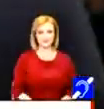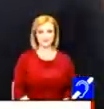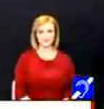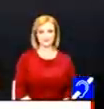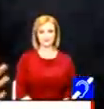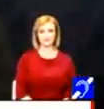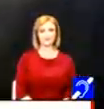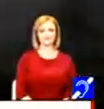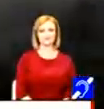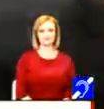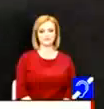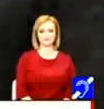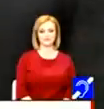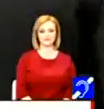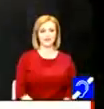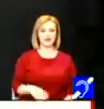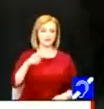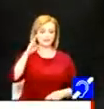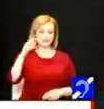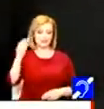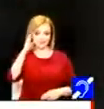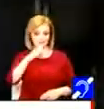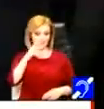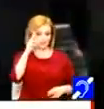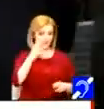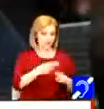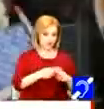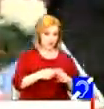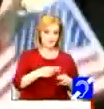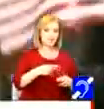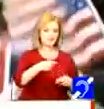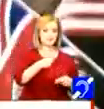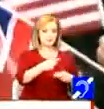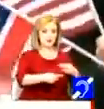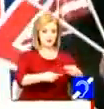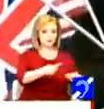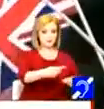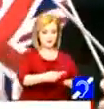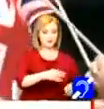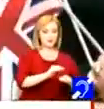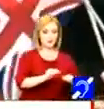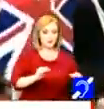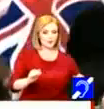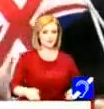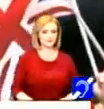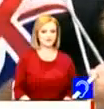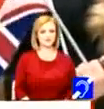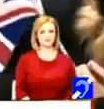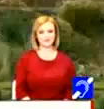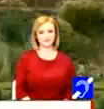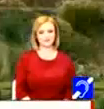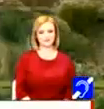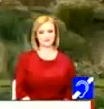prinții Charles și William, adică tatăl și fratele mai mare al prințului Harry. Urmează apoi cei trei copii ai prințului William, George, Charlotte și